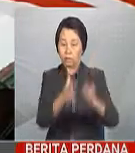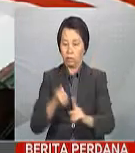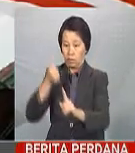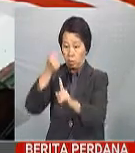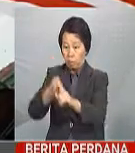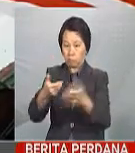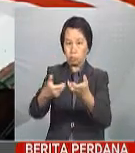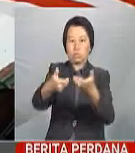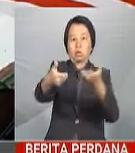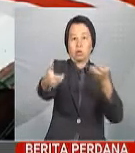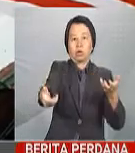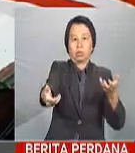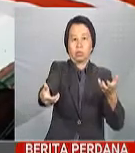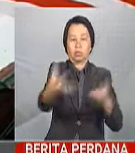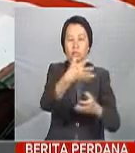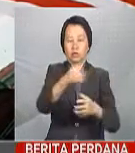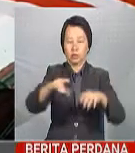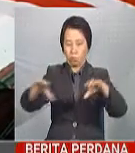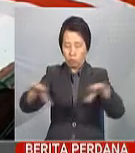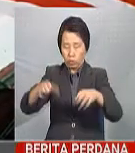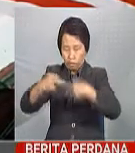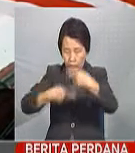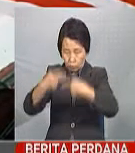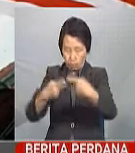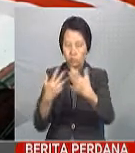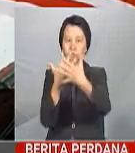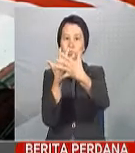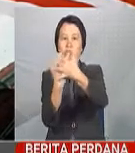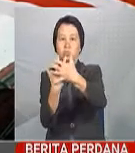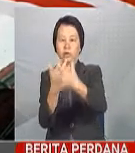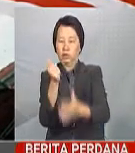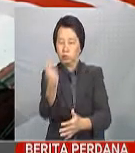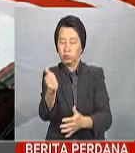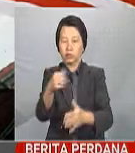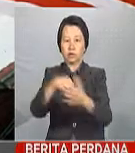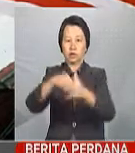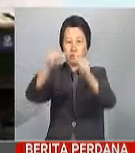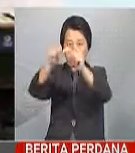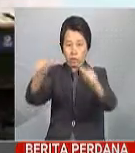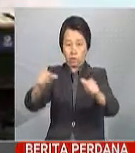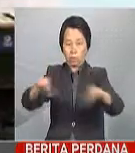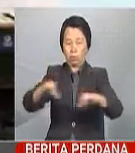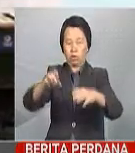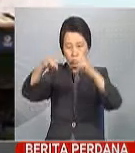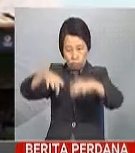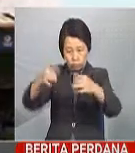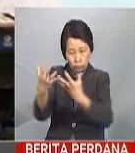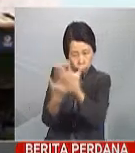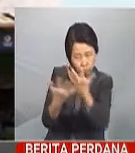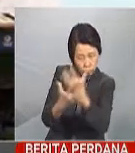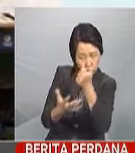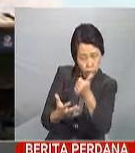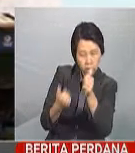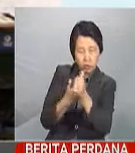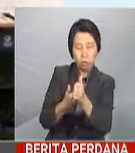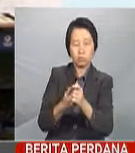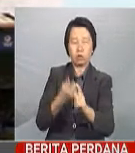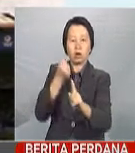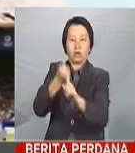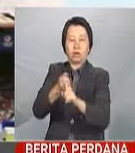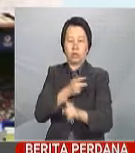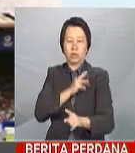untuk diasingkan serta melakukan proses kuarantin sendiri di asrama, menjalani ujian saringan dan mengikut arahan